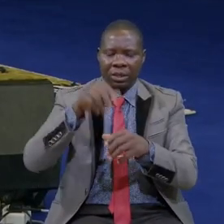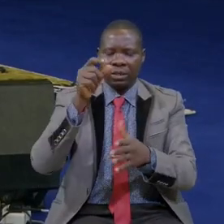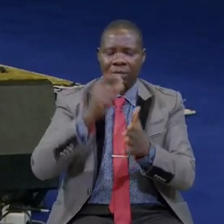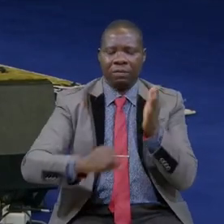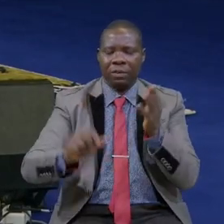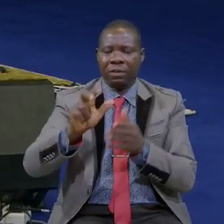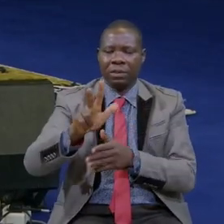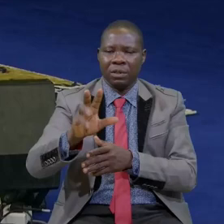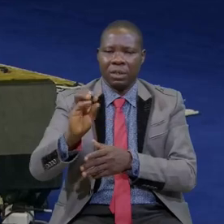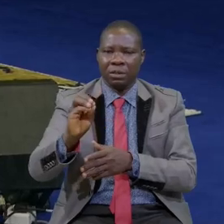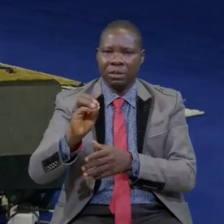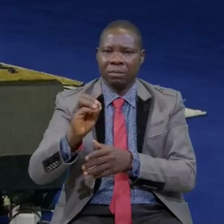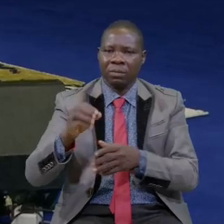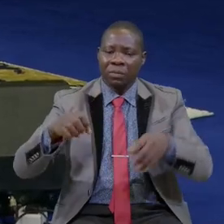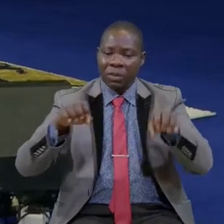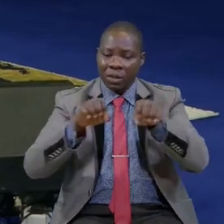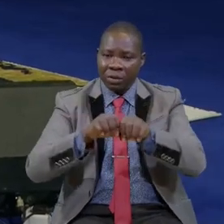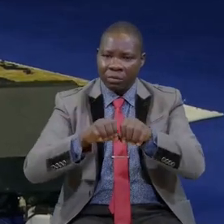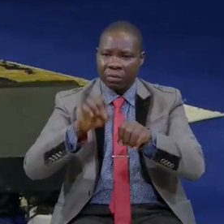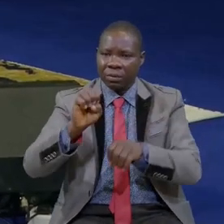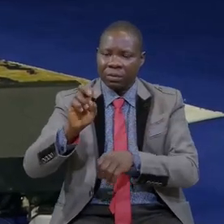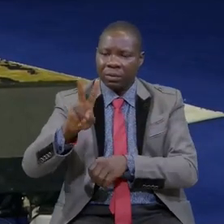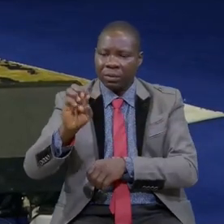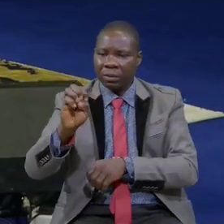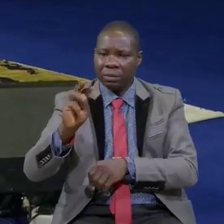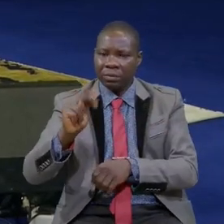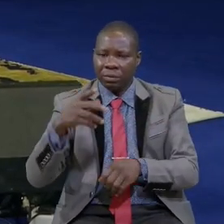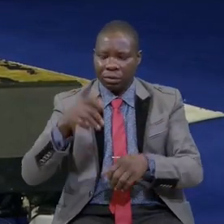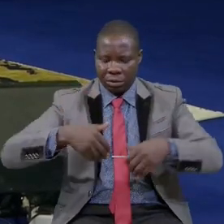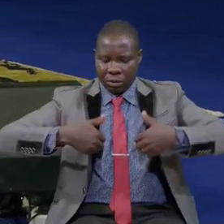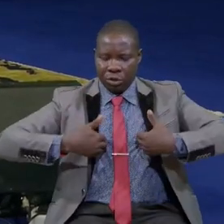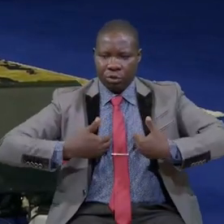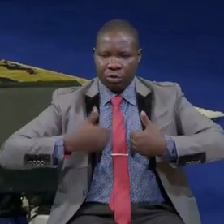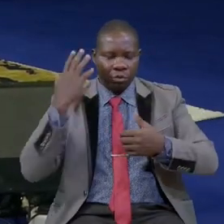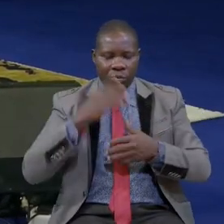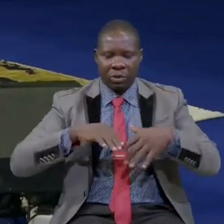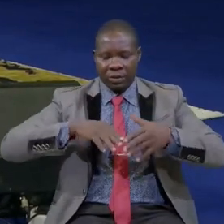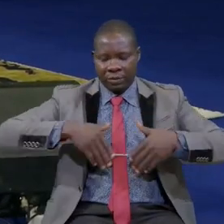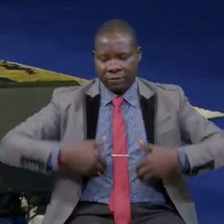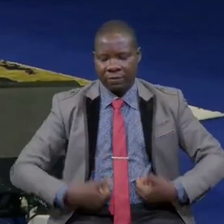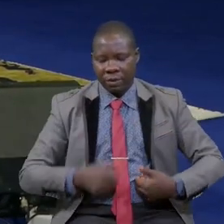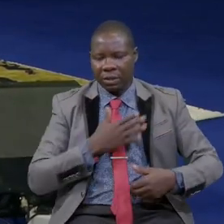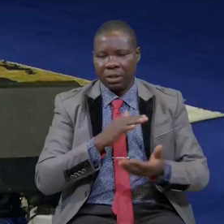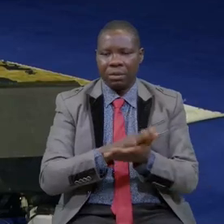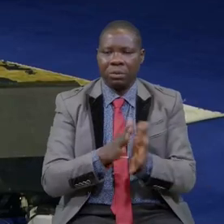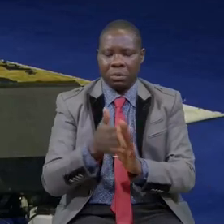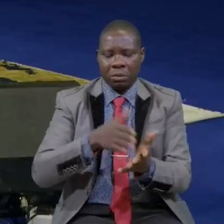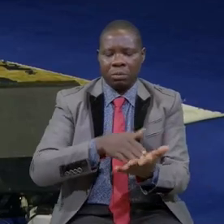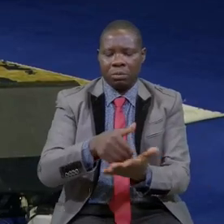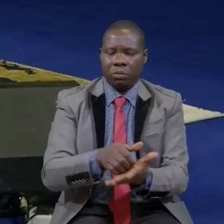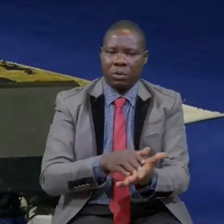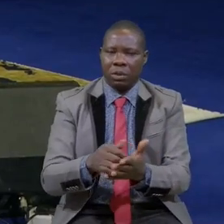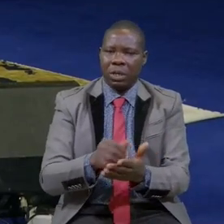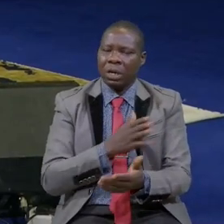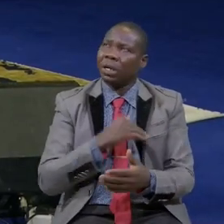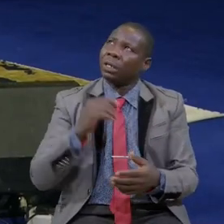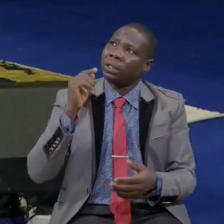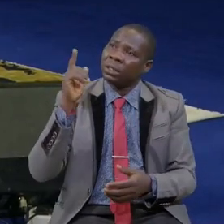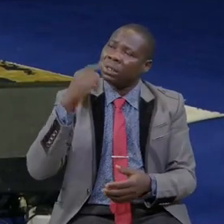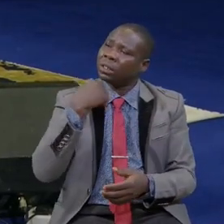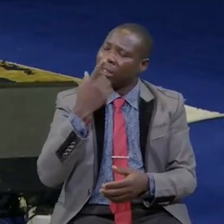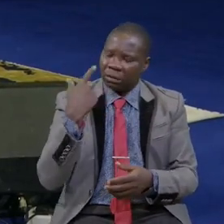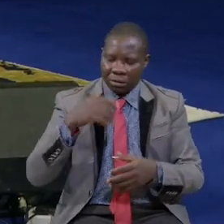Verset 30 dit, les adolescents se fatiguent et se lassent, et les jeunes hommes